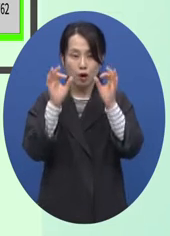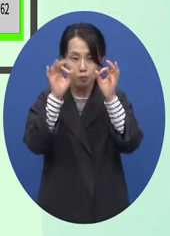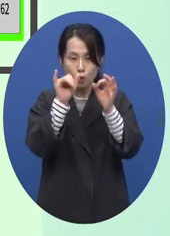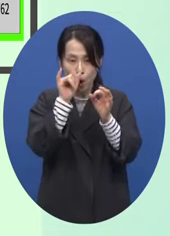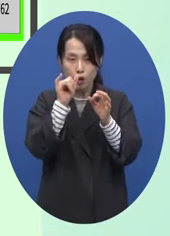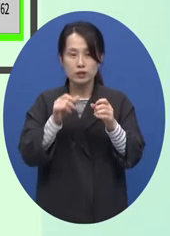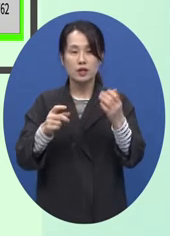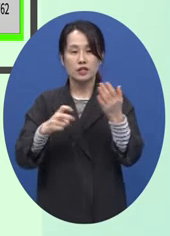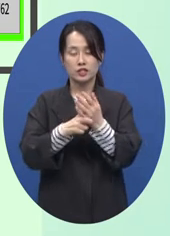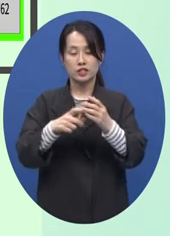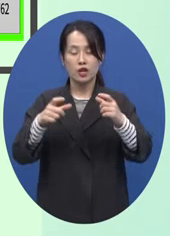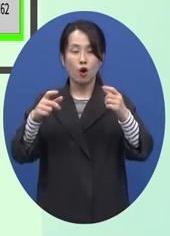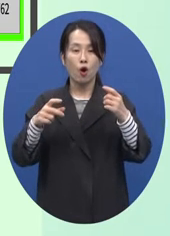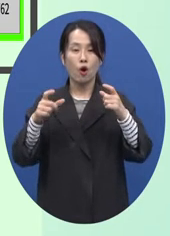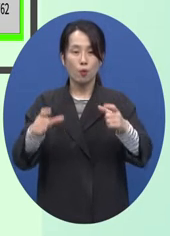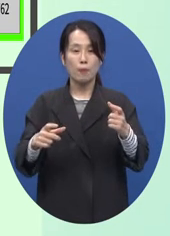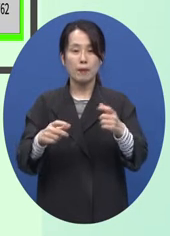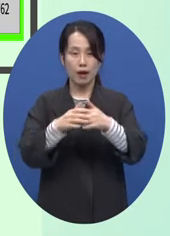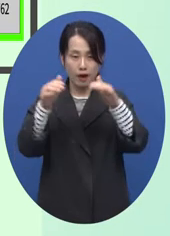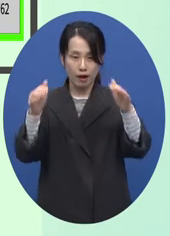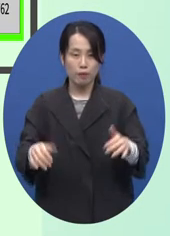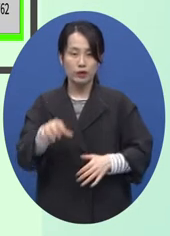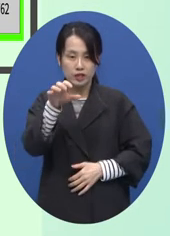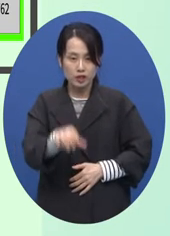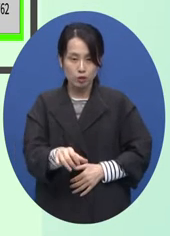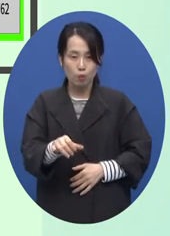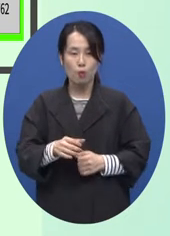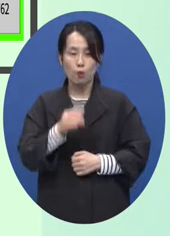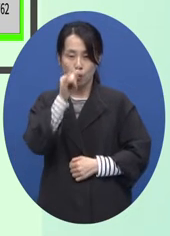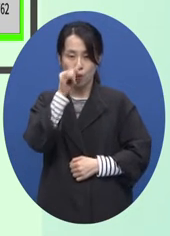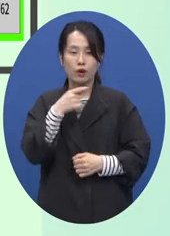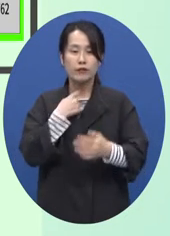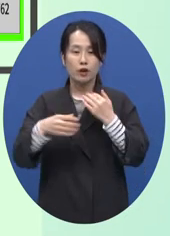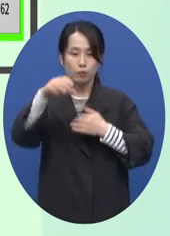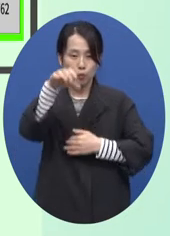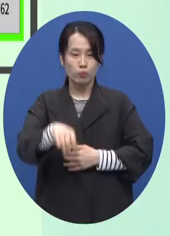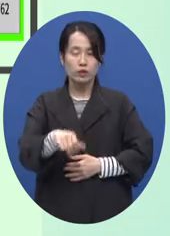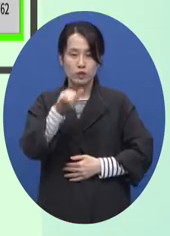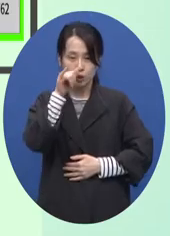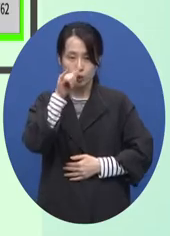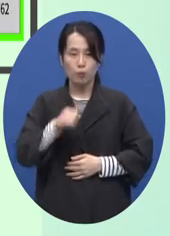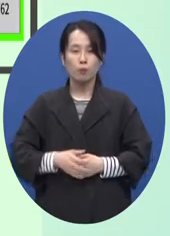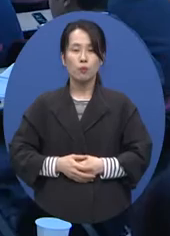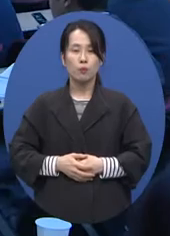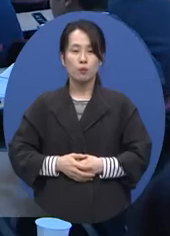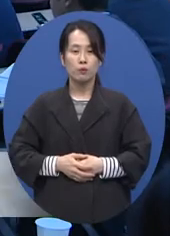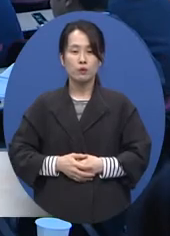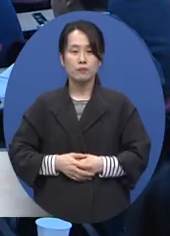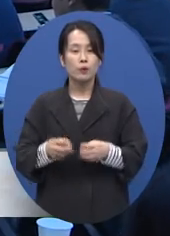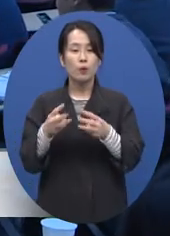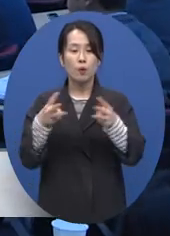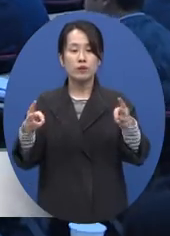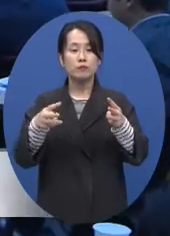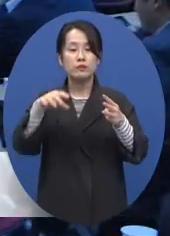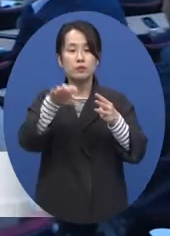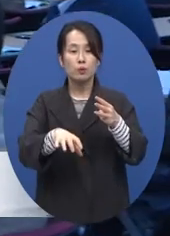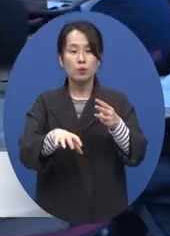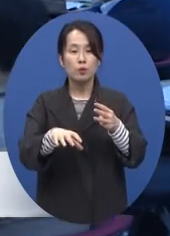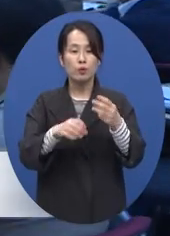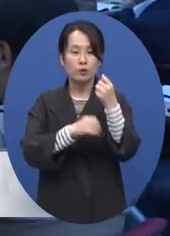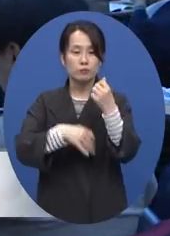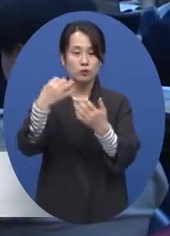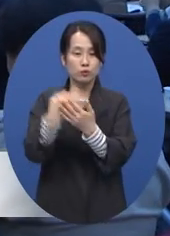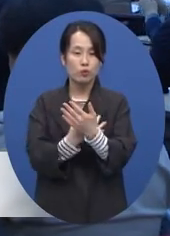강과 기본소득 에 대한 궁금증을 체험으로 풀 수 있는 기본소득 주제 체험관이 마련됩니다 같은 시간 3층에 선